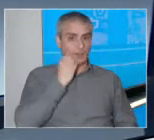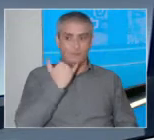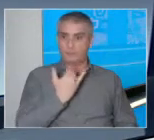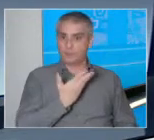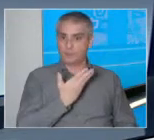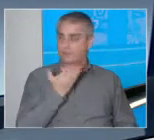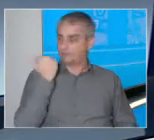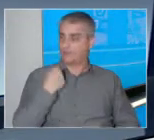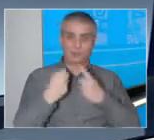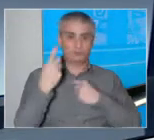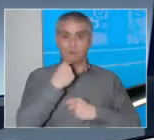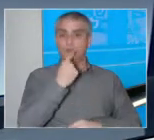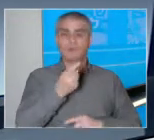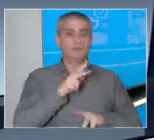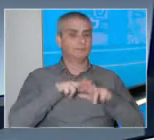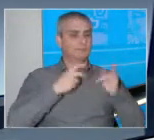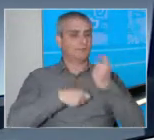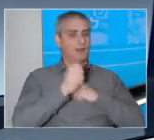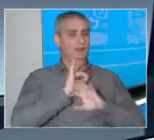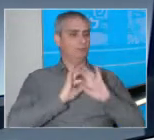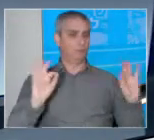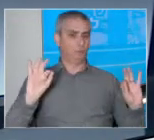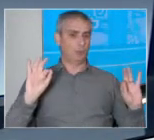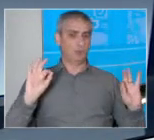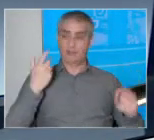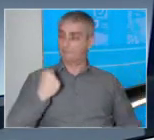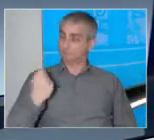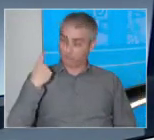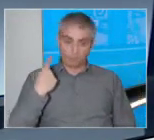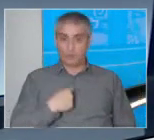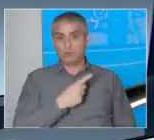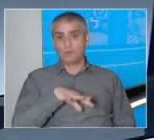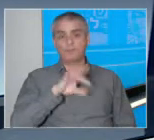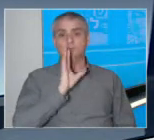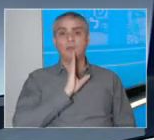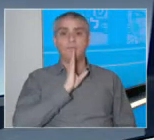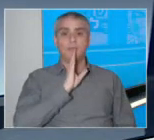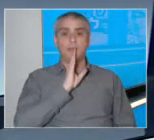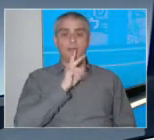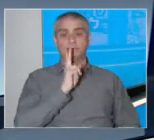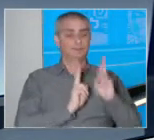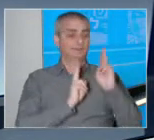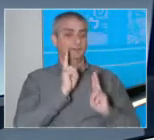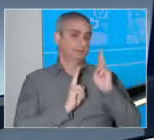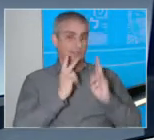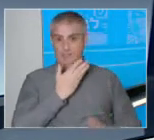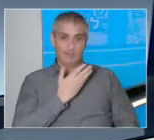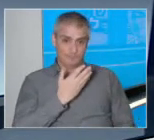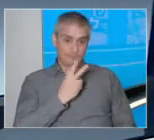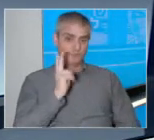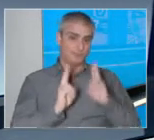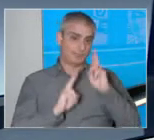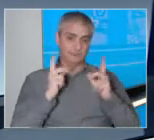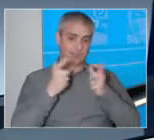היום, לפני כמה שבועות הוא אמר שהמצב הכלכלי מצוין. שבוע שעבר הוא מצא את הבעיה היצרנים,